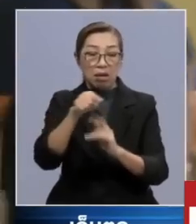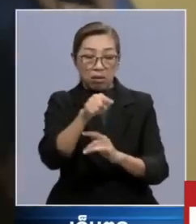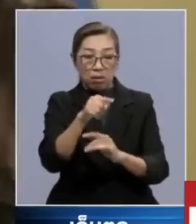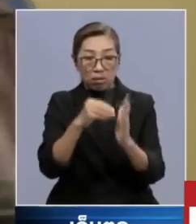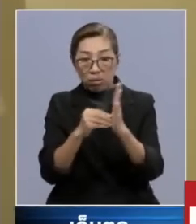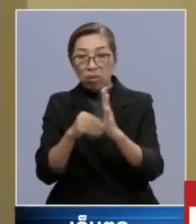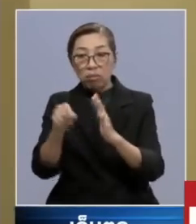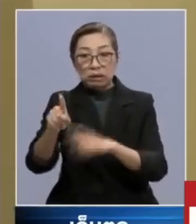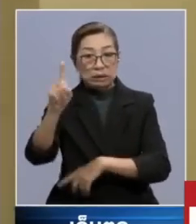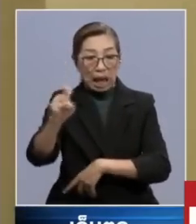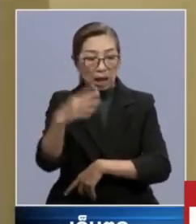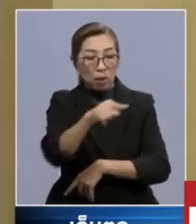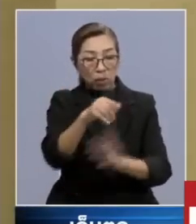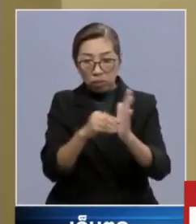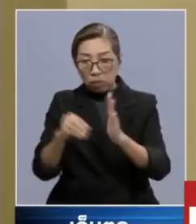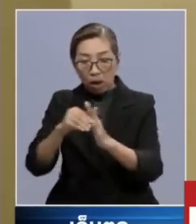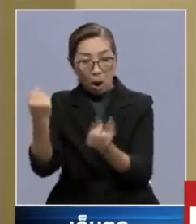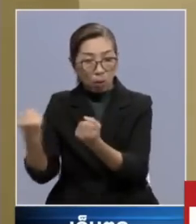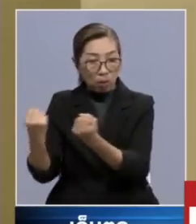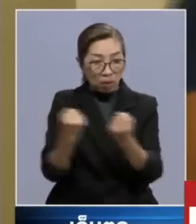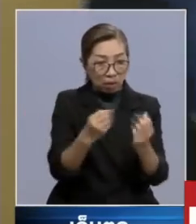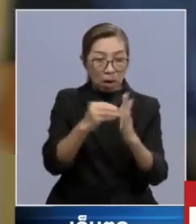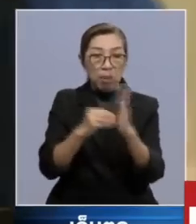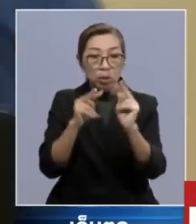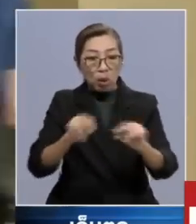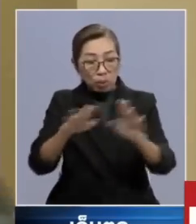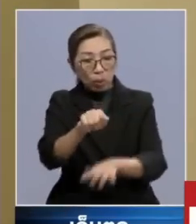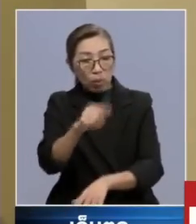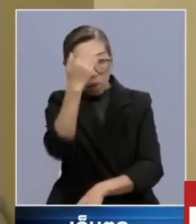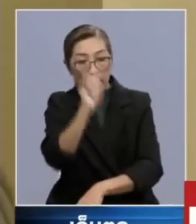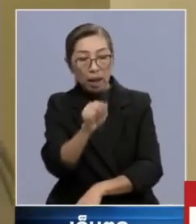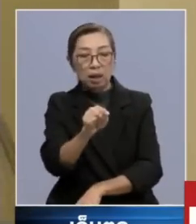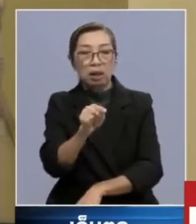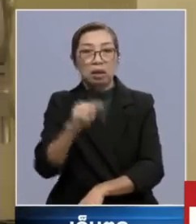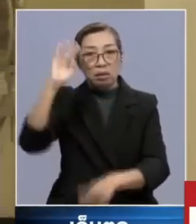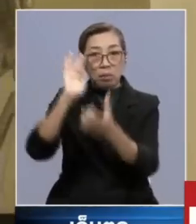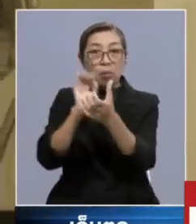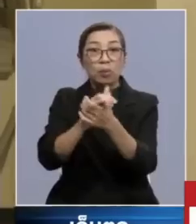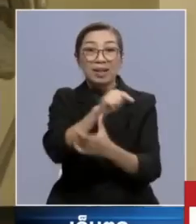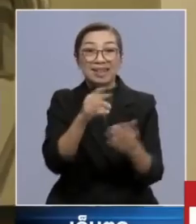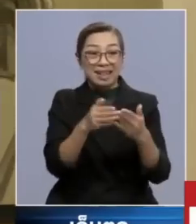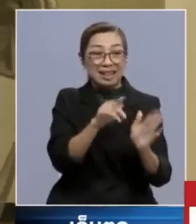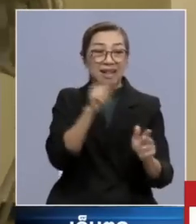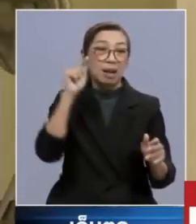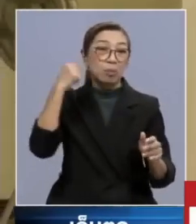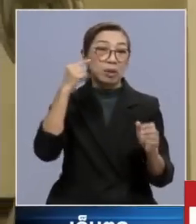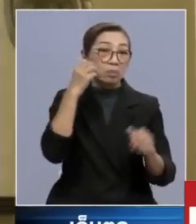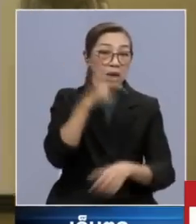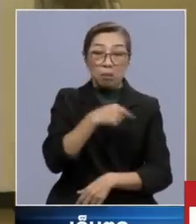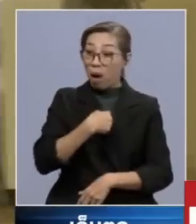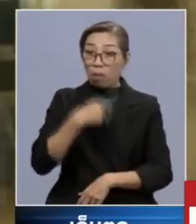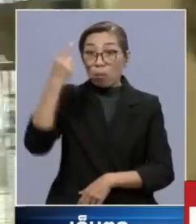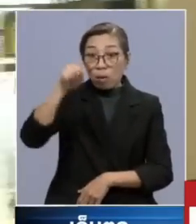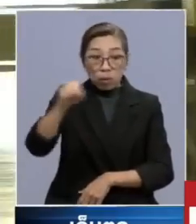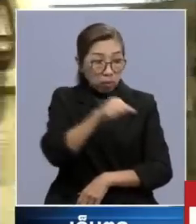หลังนายแด้เสียชีวิตเจ้าตัวก็ยืนยันว่าไม่รู้เรื่องและก็ไม่รู้เรื่องความสัมพันธ์ระหว่างอดีตภรรยากับนายแด้ด้วยนะคะเท่าที่ท